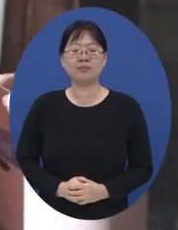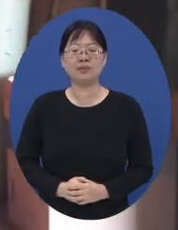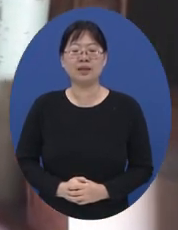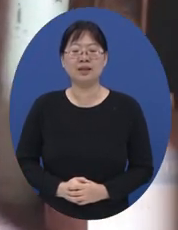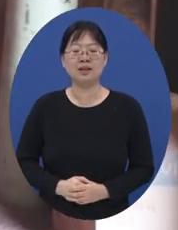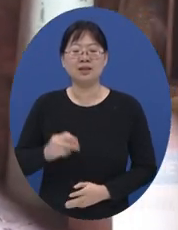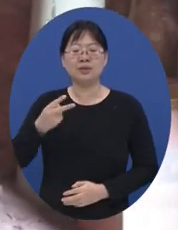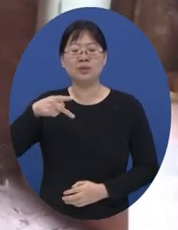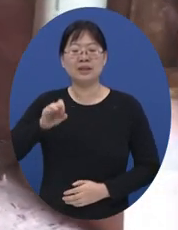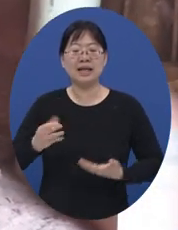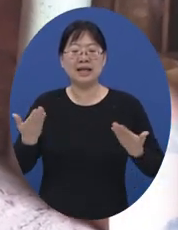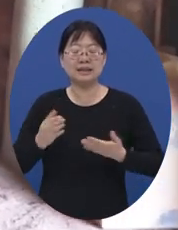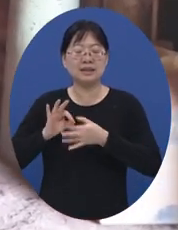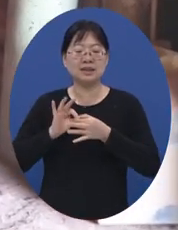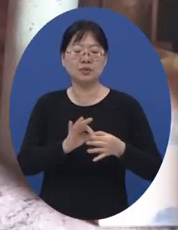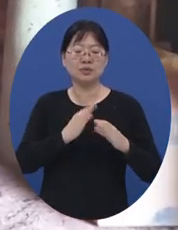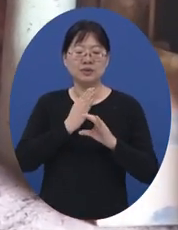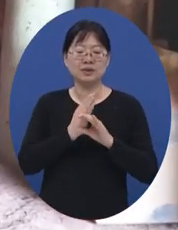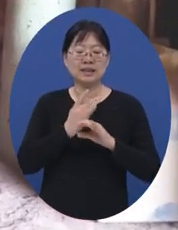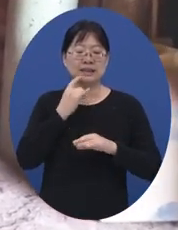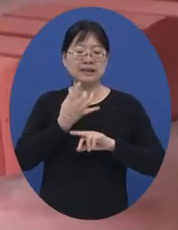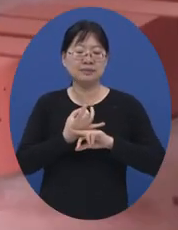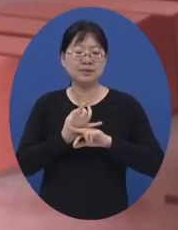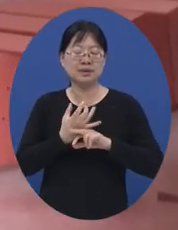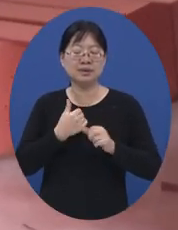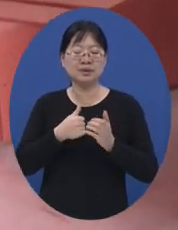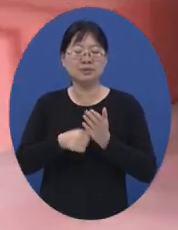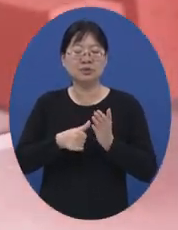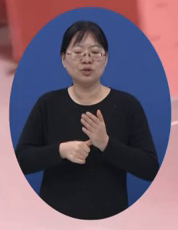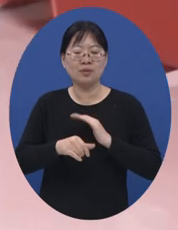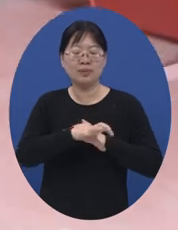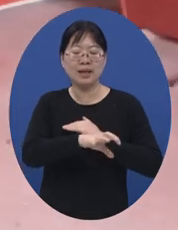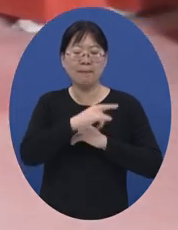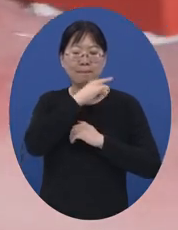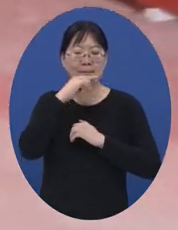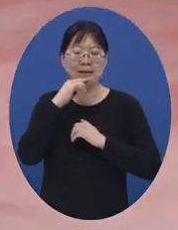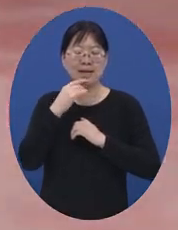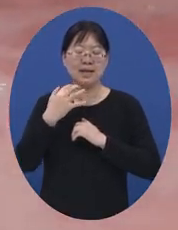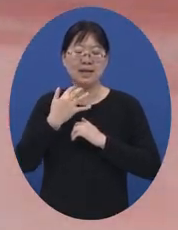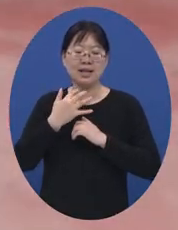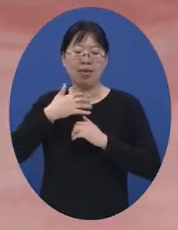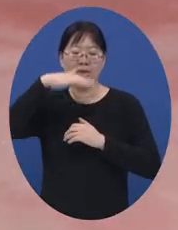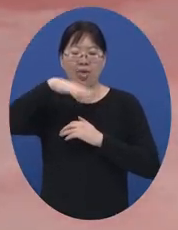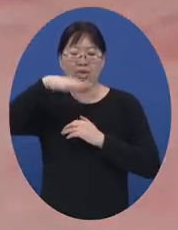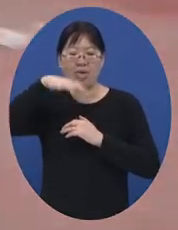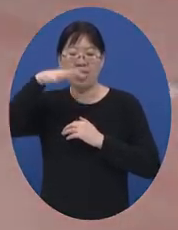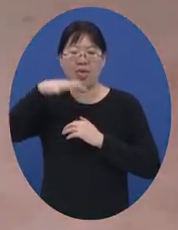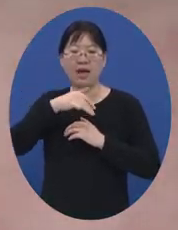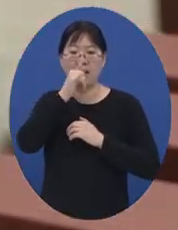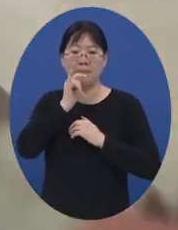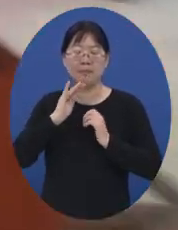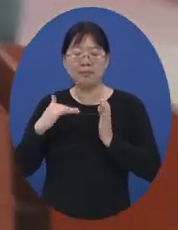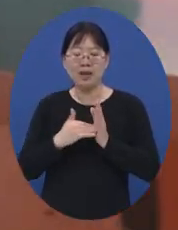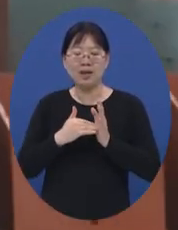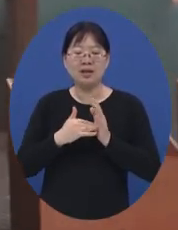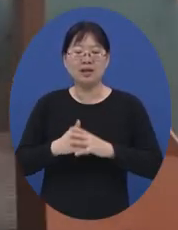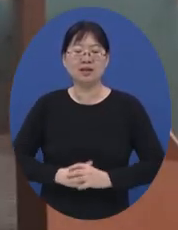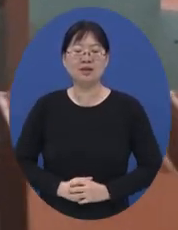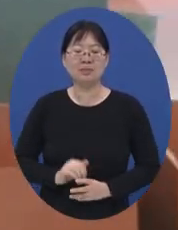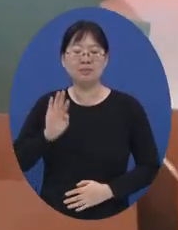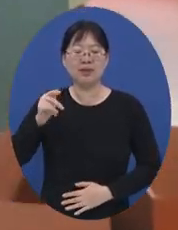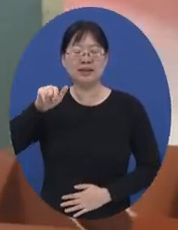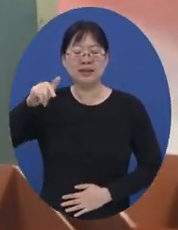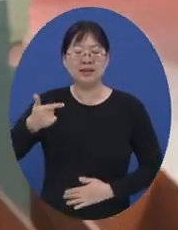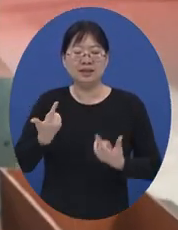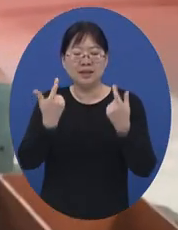도장 작업이 한창인 금속가공업체. 공장 안이 새빨간 페인트 가루로 뒤덮입니다. 가루 속 벤젠과 같은